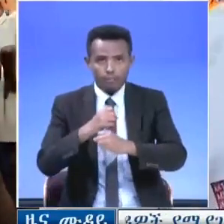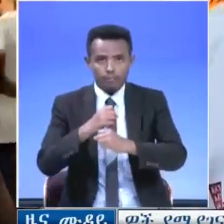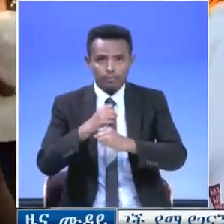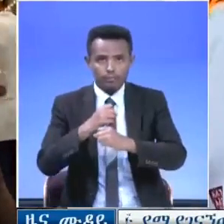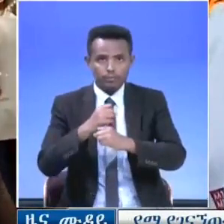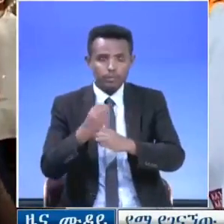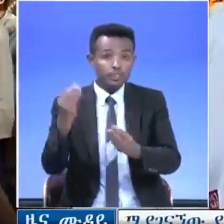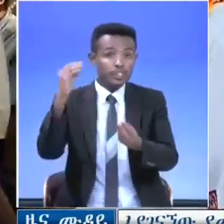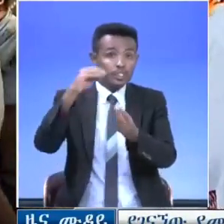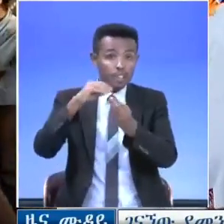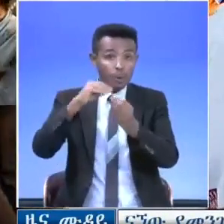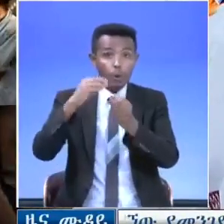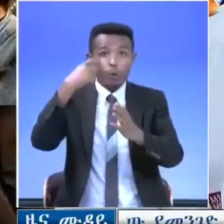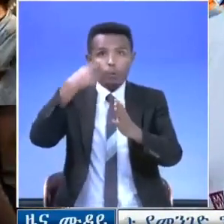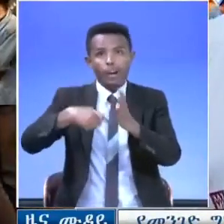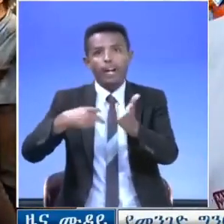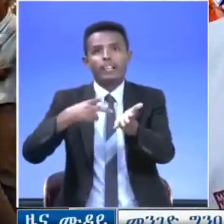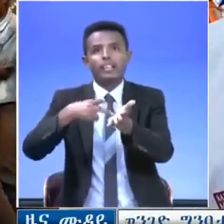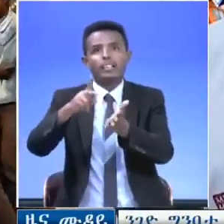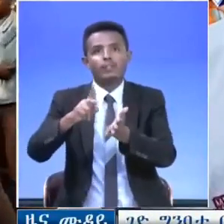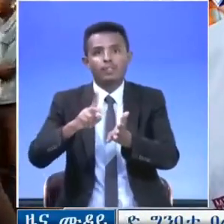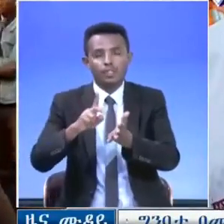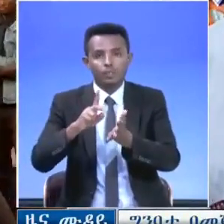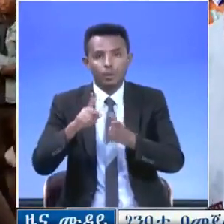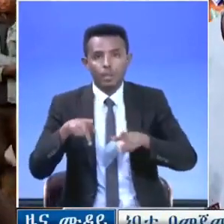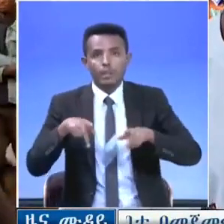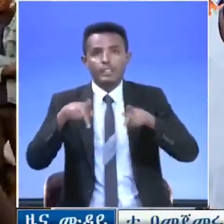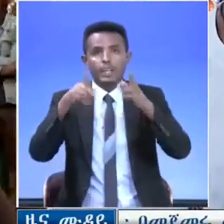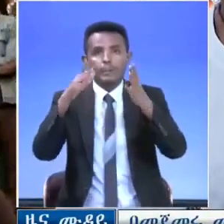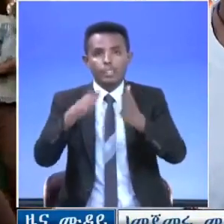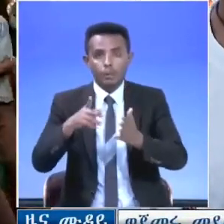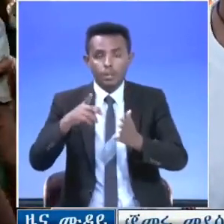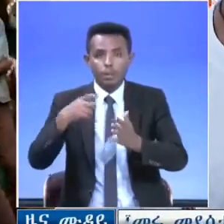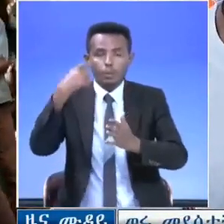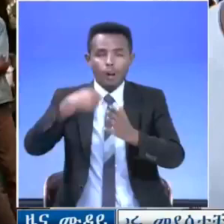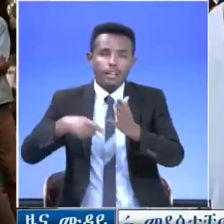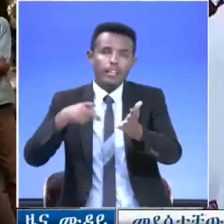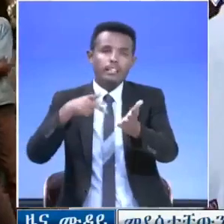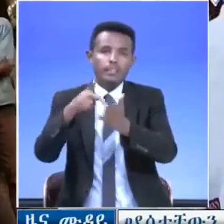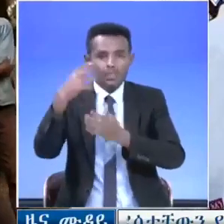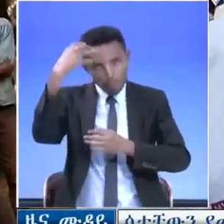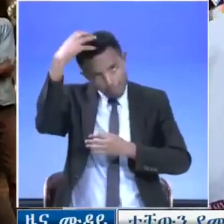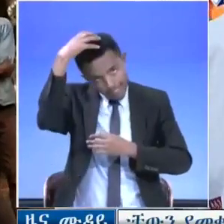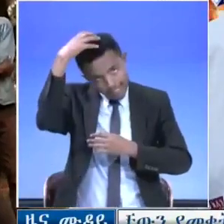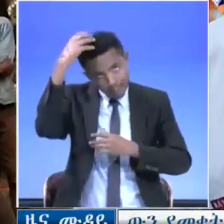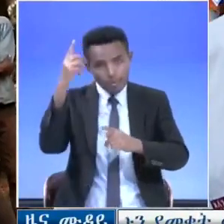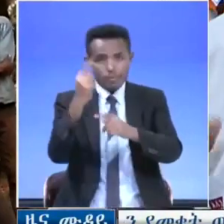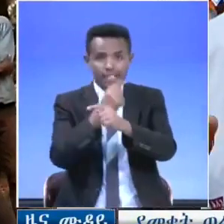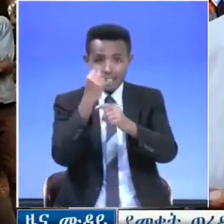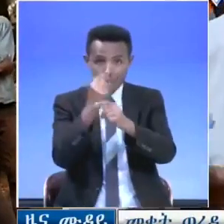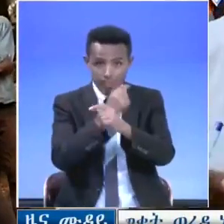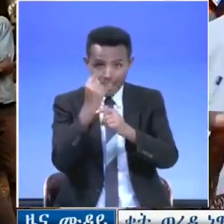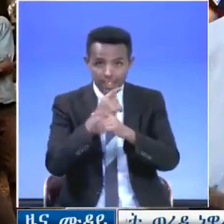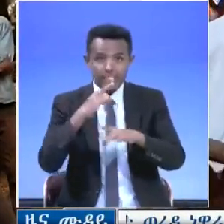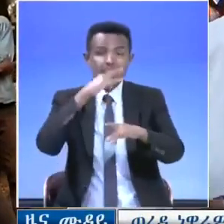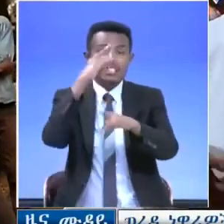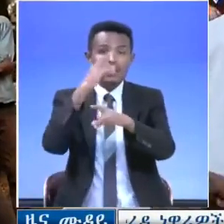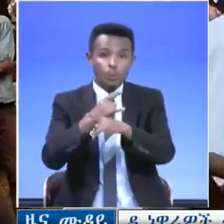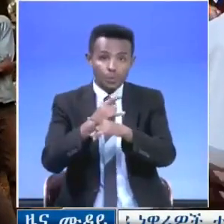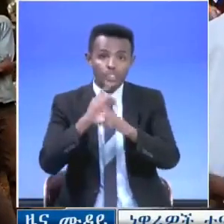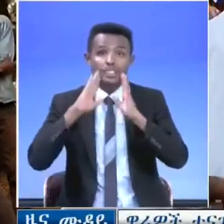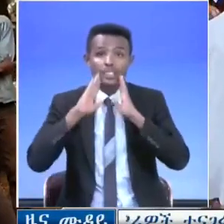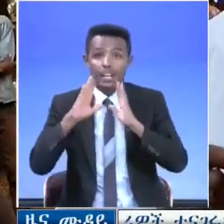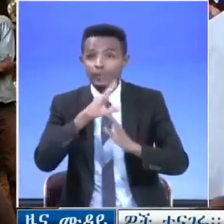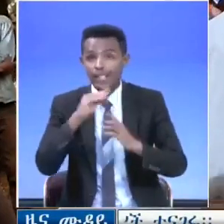ያው ዋጋ እያስከፈለ ነው። ገበሬውን ዋጋ እያስከፈለ ነውና መንግስት በተግባር ለዜጎች የዜጎችን